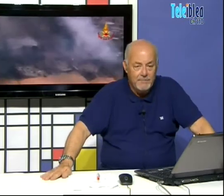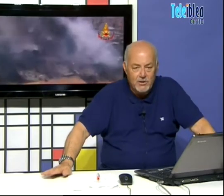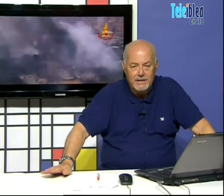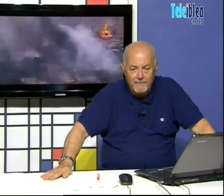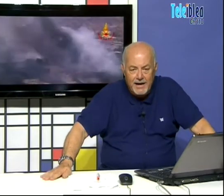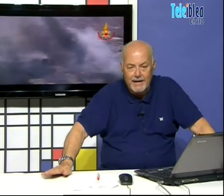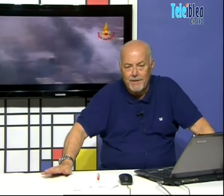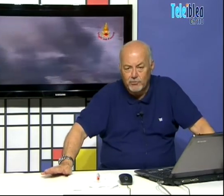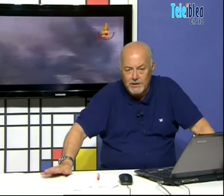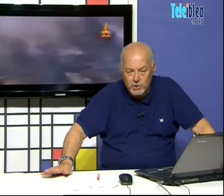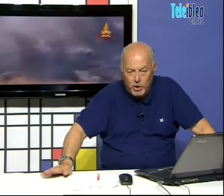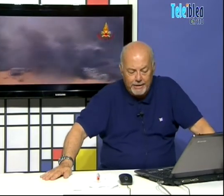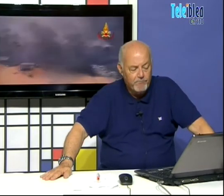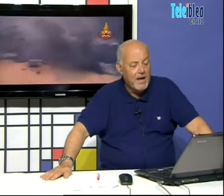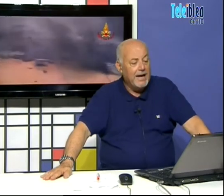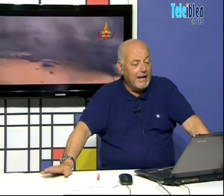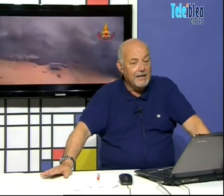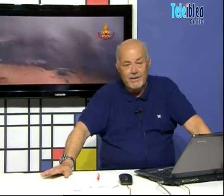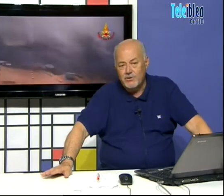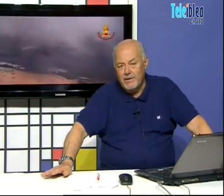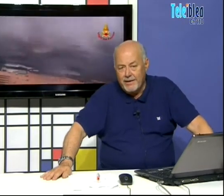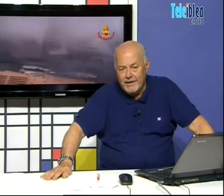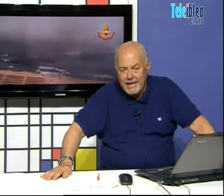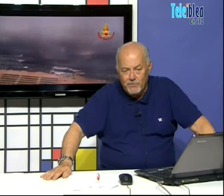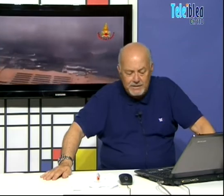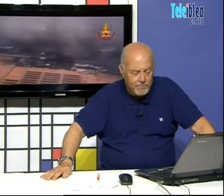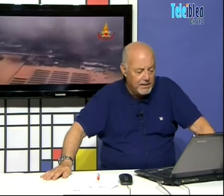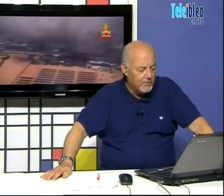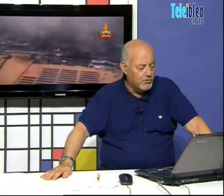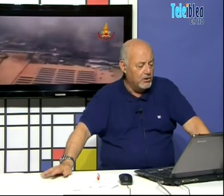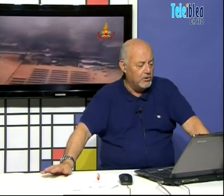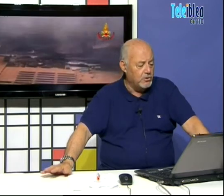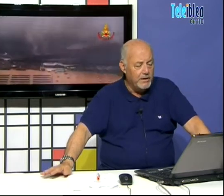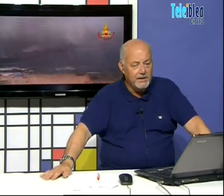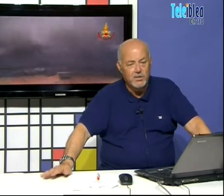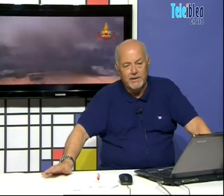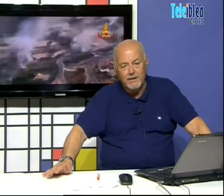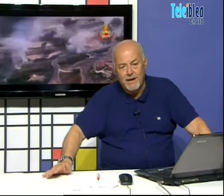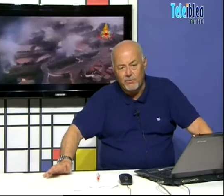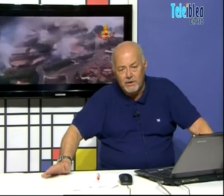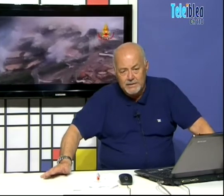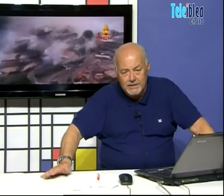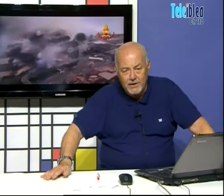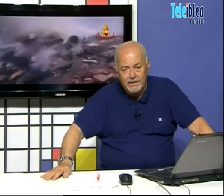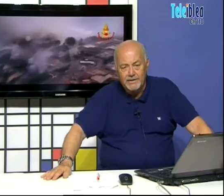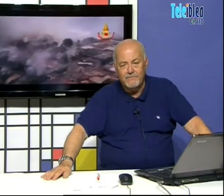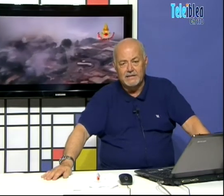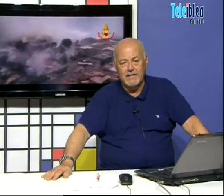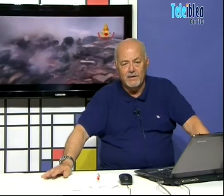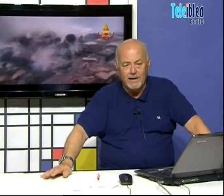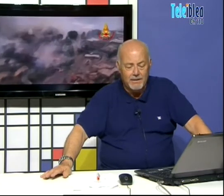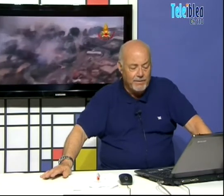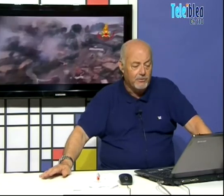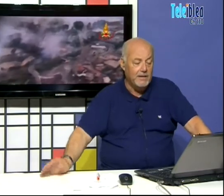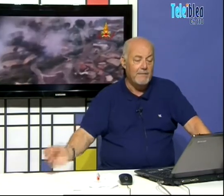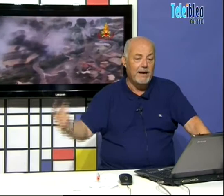posti. Quindi bisogna fare manutenzione. E di questo ne parleremo sempre nel corso del nostro indice, perché abbiamo sia un'intervista